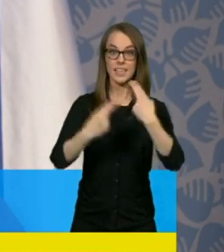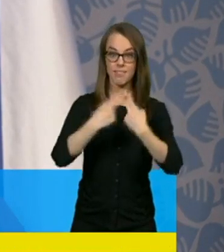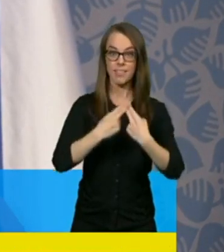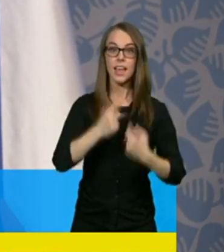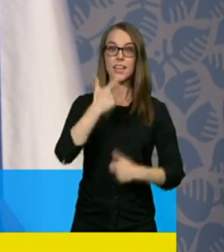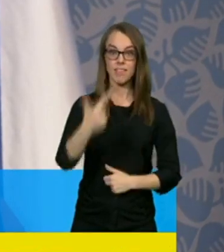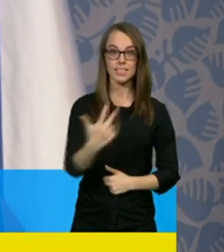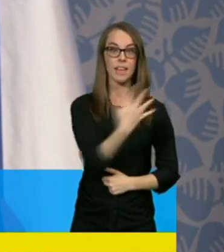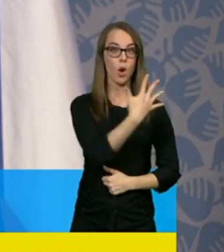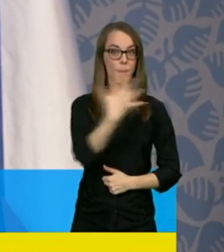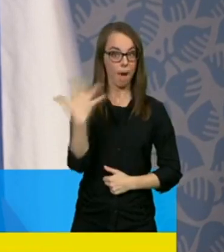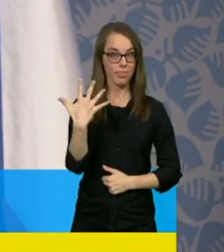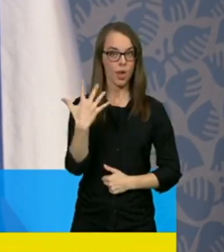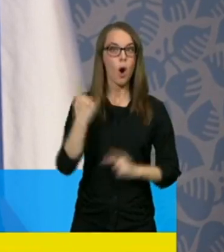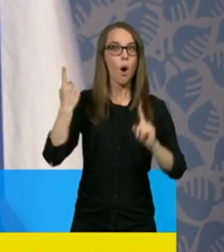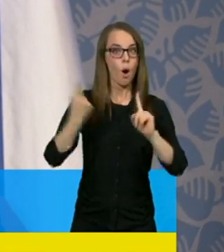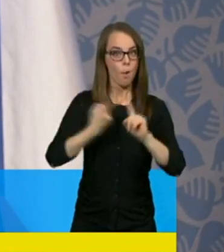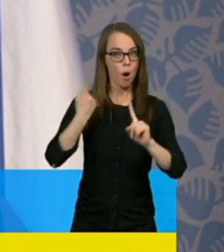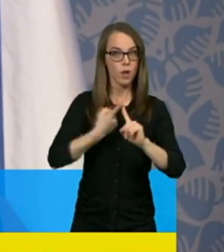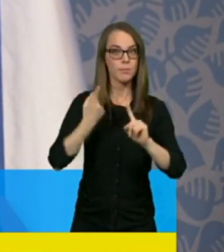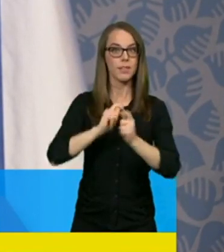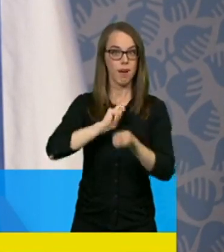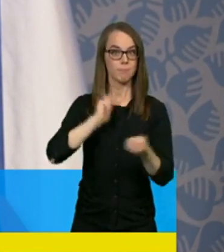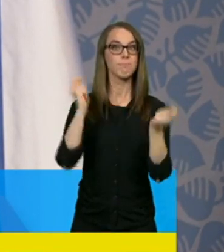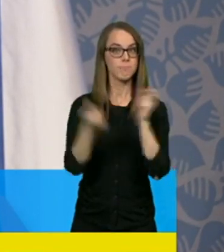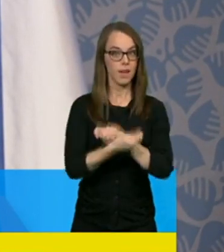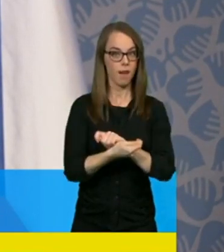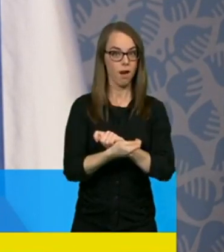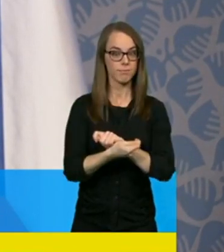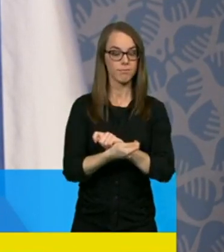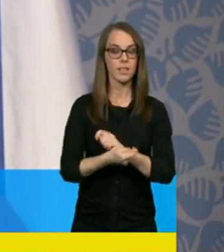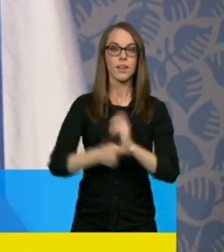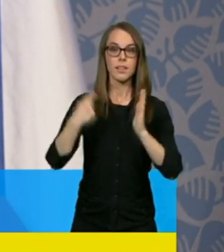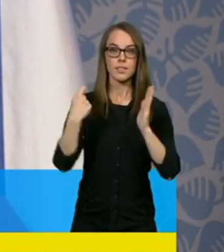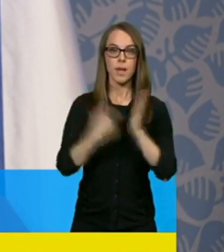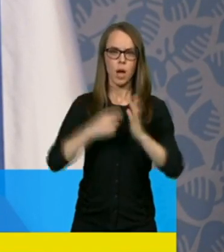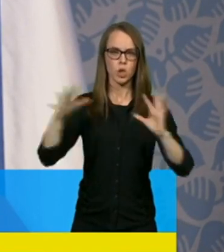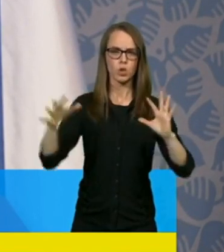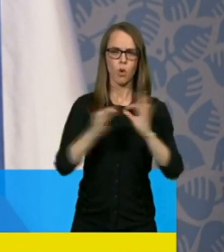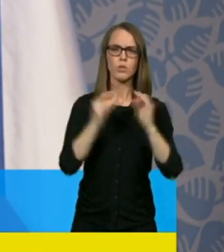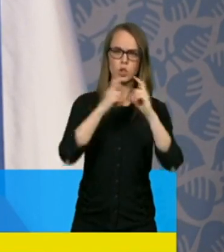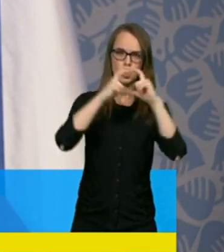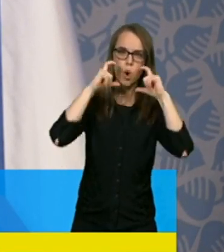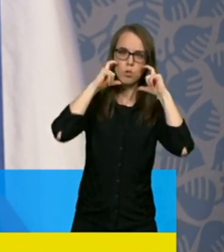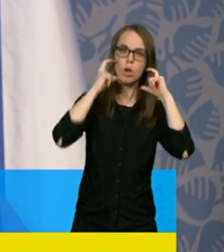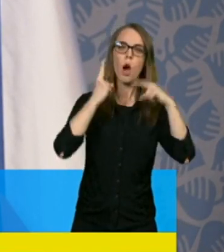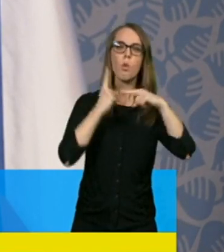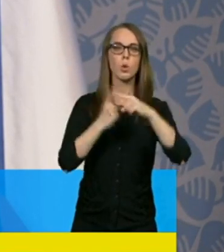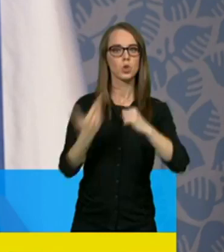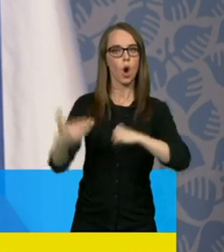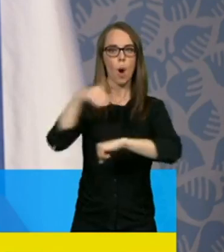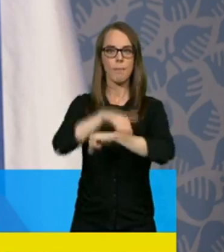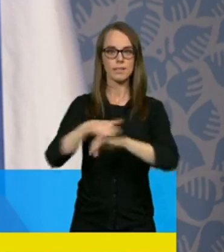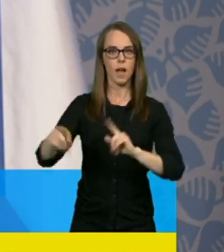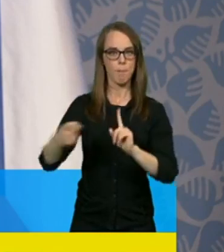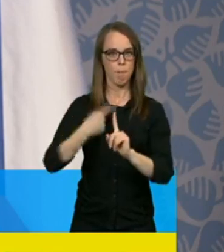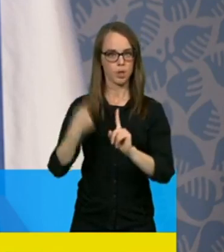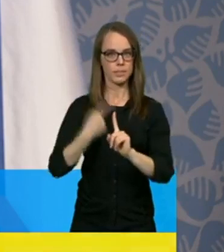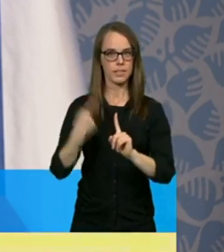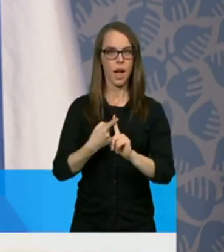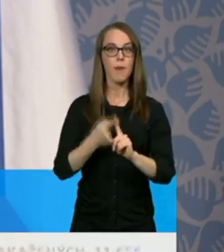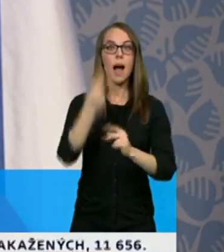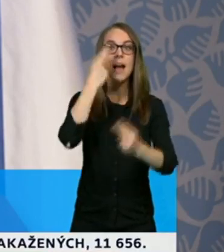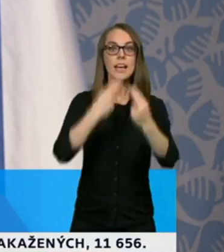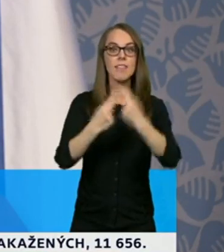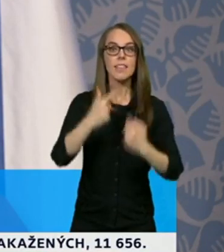podmínky pro nošení roušek, ty všeobecné podmínky, kdy od 25. května tedy bude povinnost